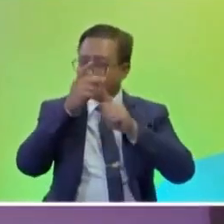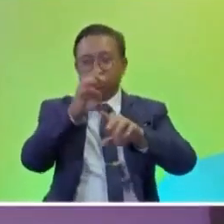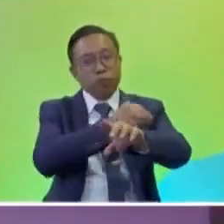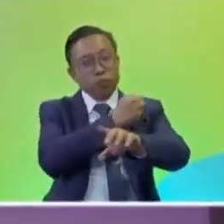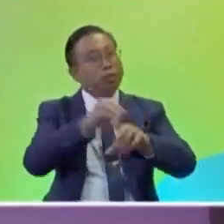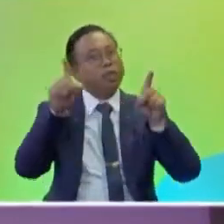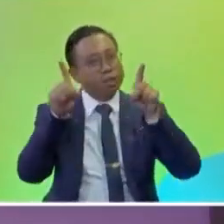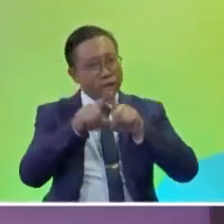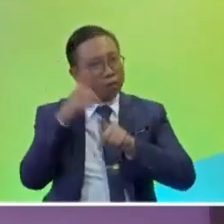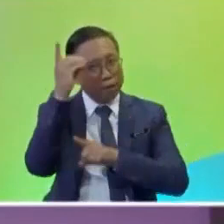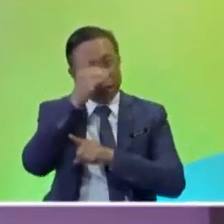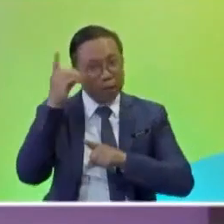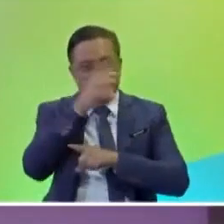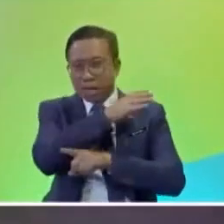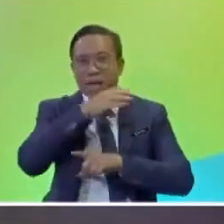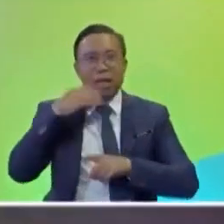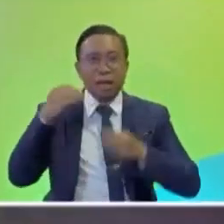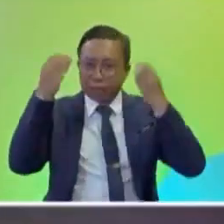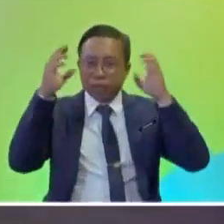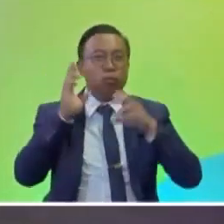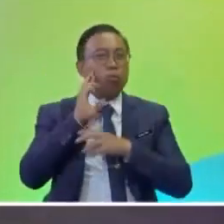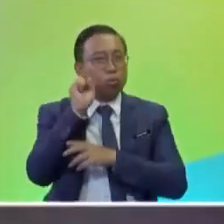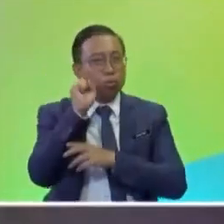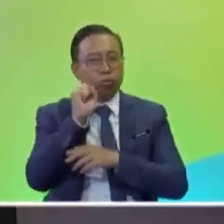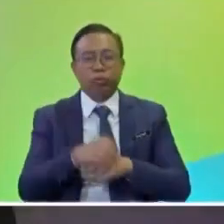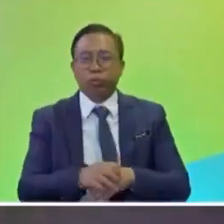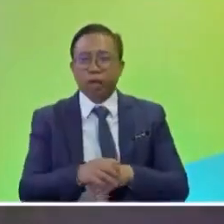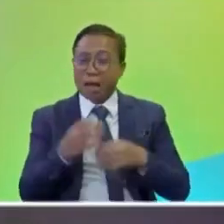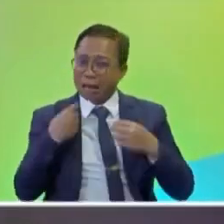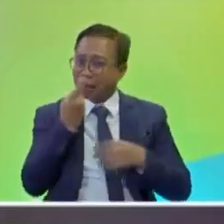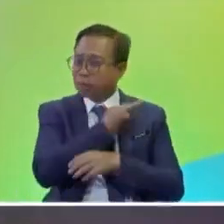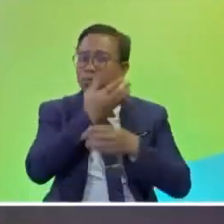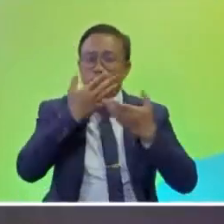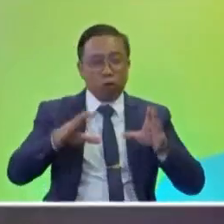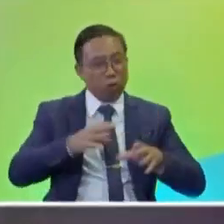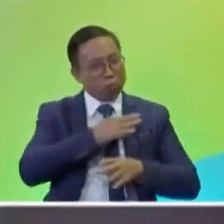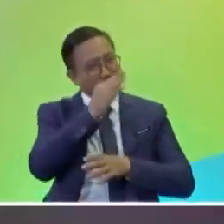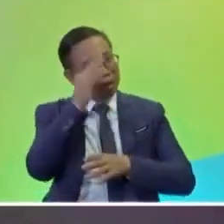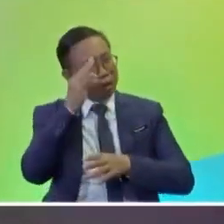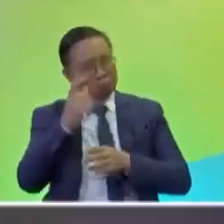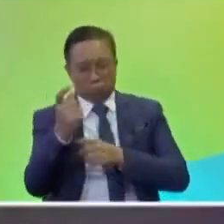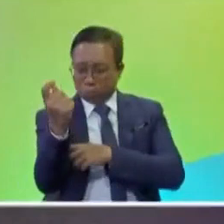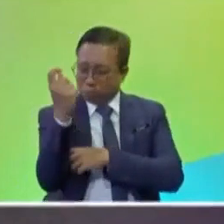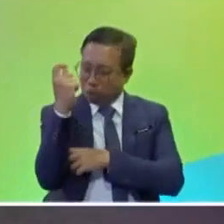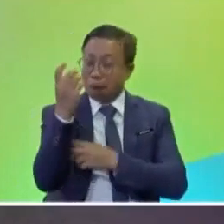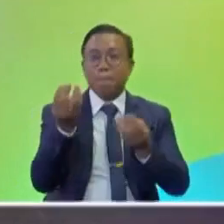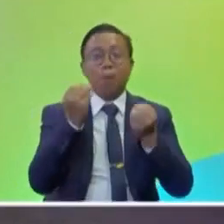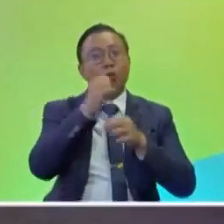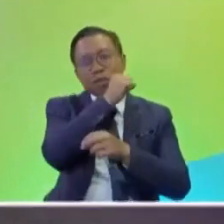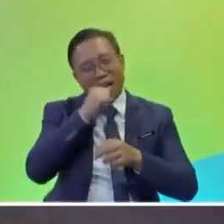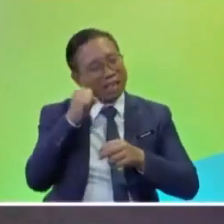bersama dengan Sedin dan juga Cikgu Rosiani. Ha, kami dah bersemangat, bertenaga sebab nak nyanyi sambil